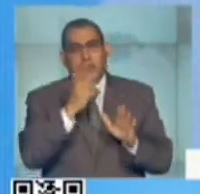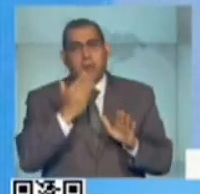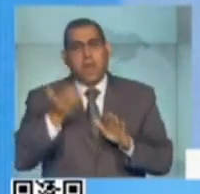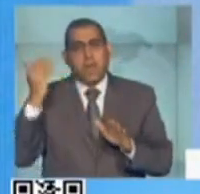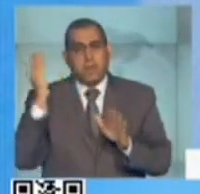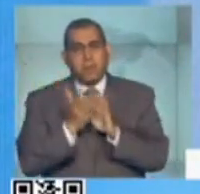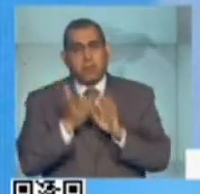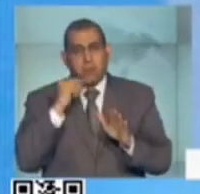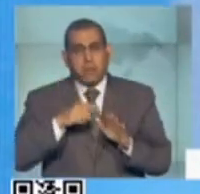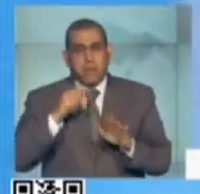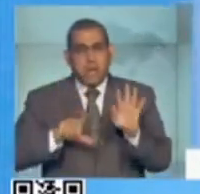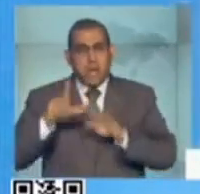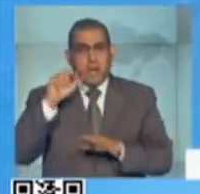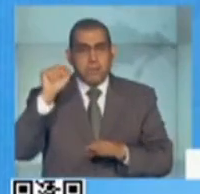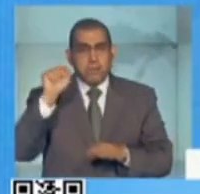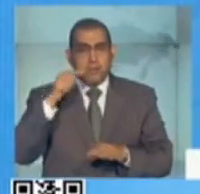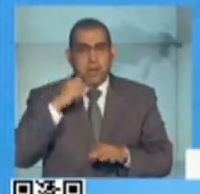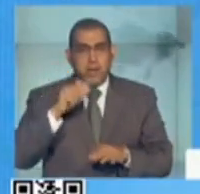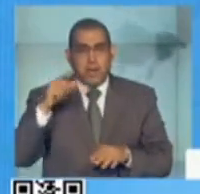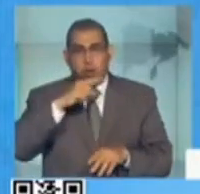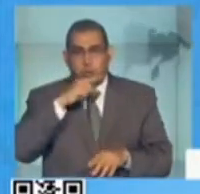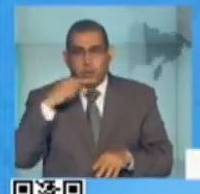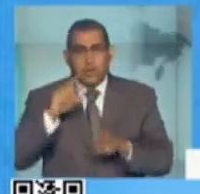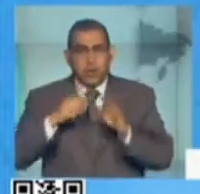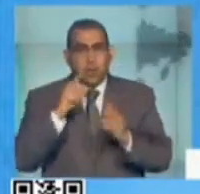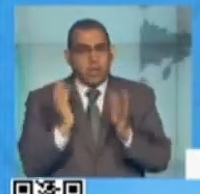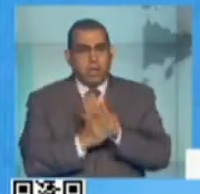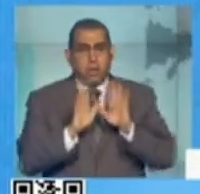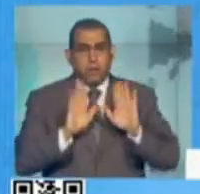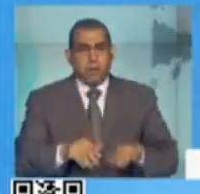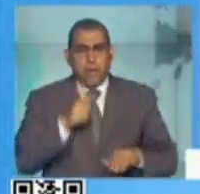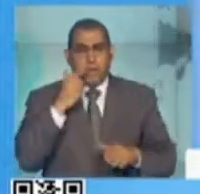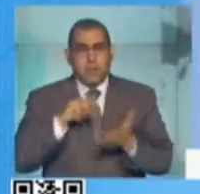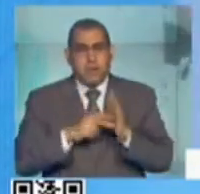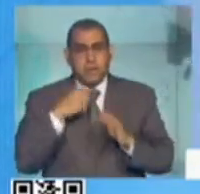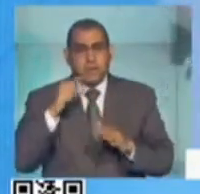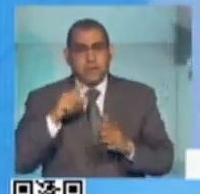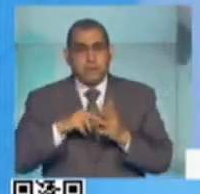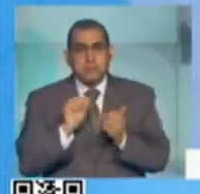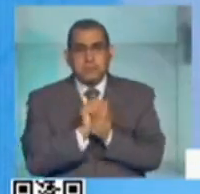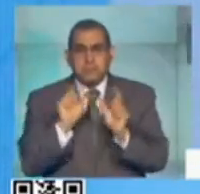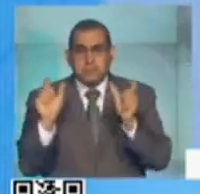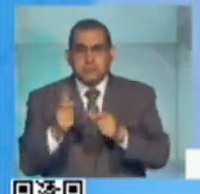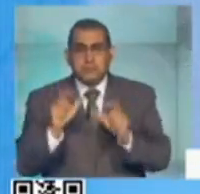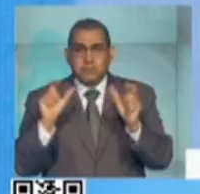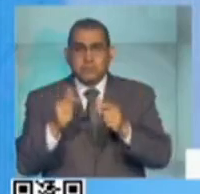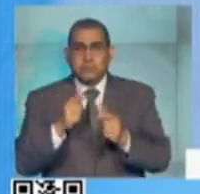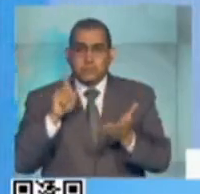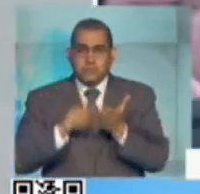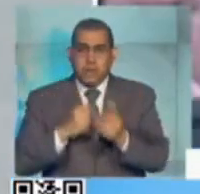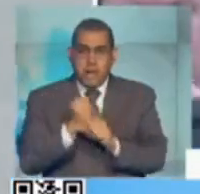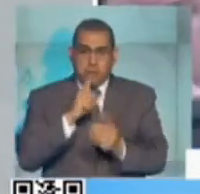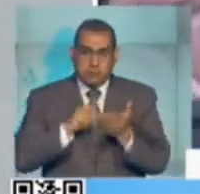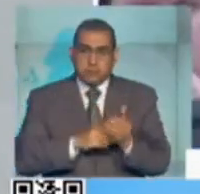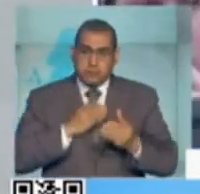إن كان ذلك ضد الرئيس بوتين أو غيره، ولكن هناك ما هو أهم بكثير من مسألة اعتقالهم أو تنفيذ